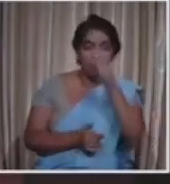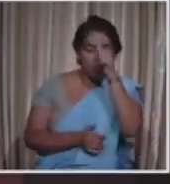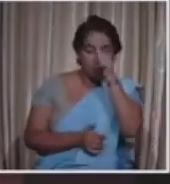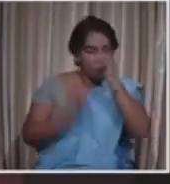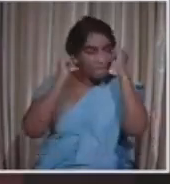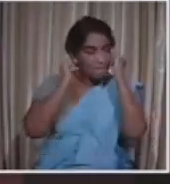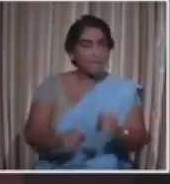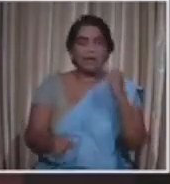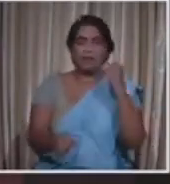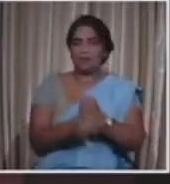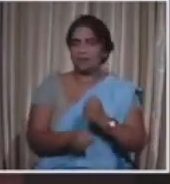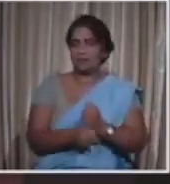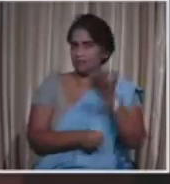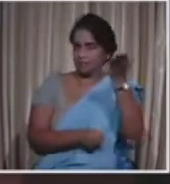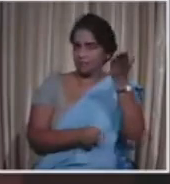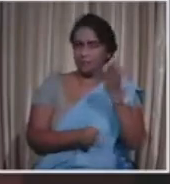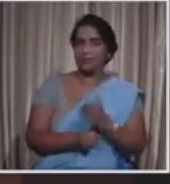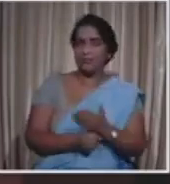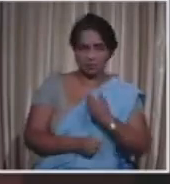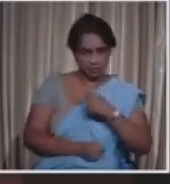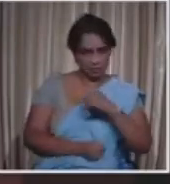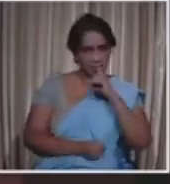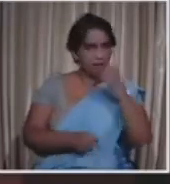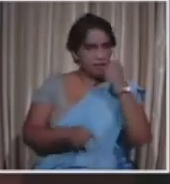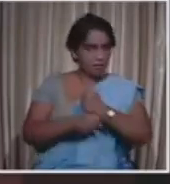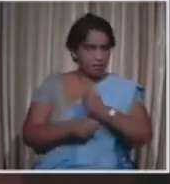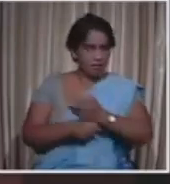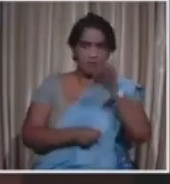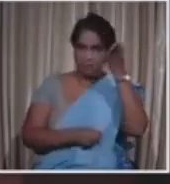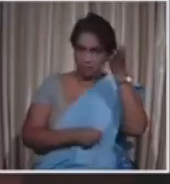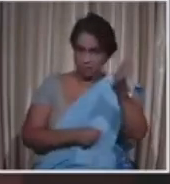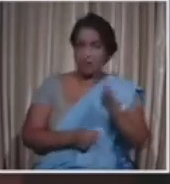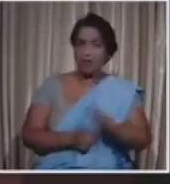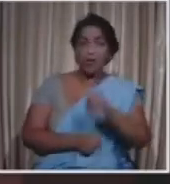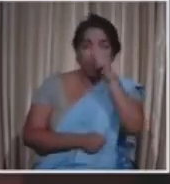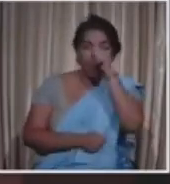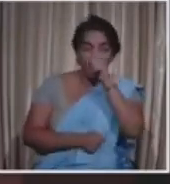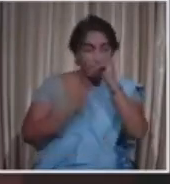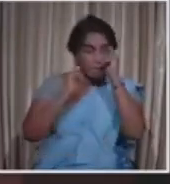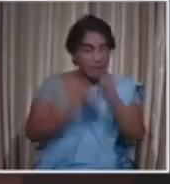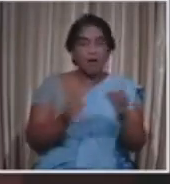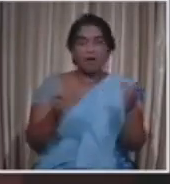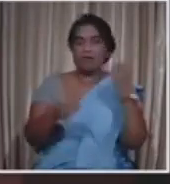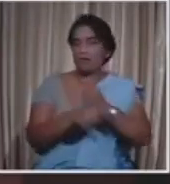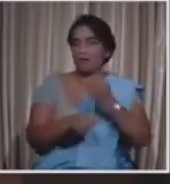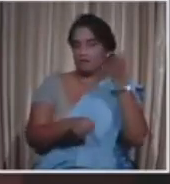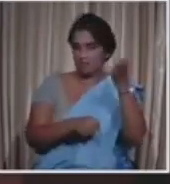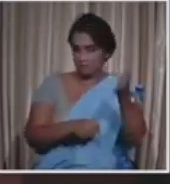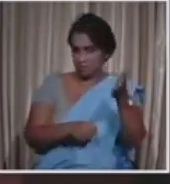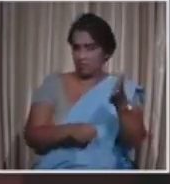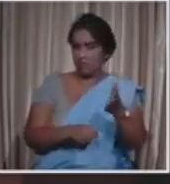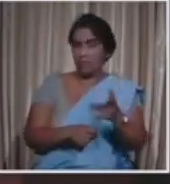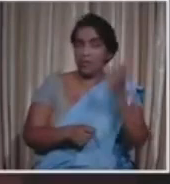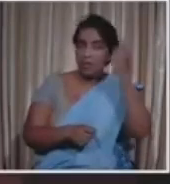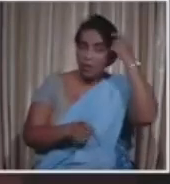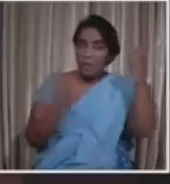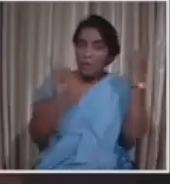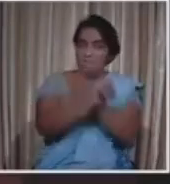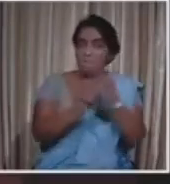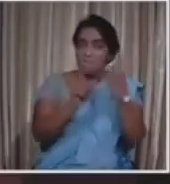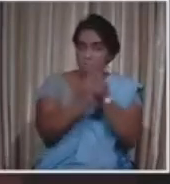කුපාඩි ආණ්ඩුවක් මම කියනවා මේ ආණ්ඩුවට මේක හොර කුපාඩි ආණ්ඩුවක් ඔලු ගැඩි මාරු